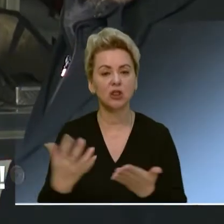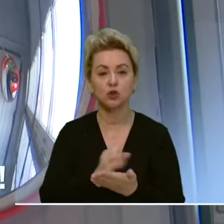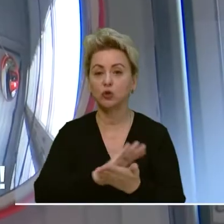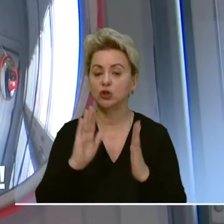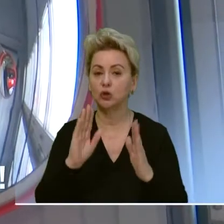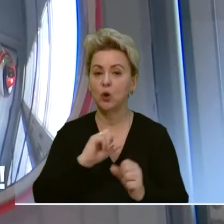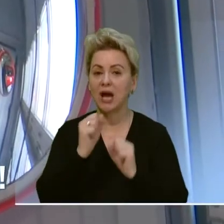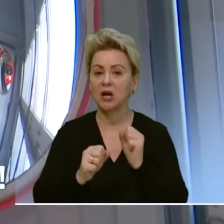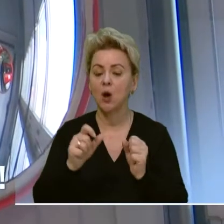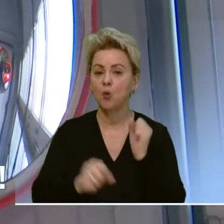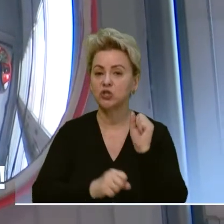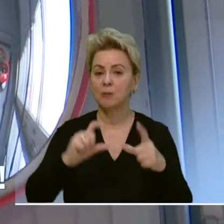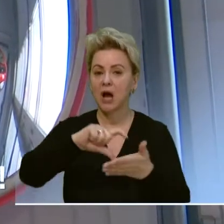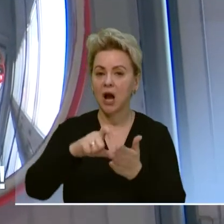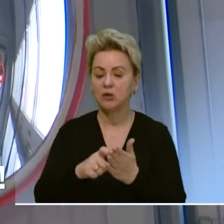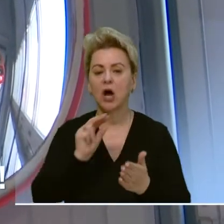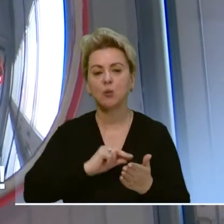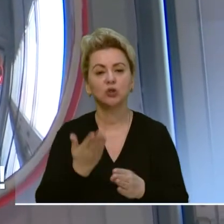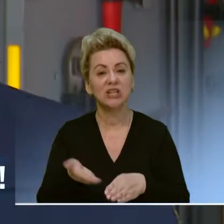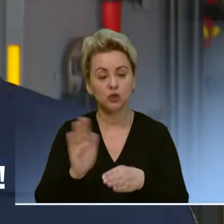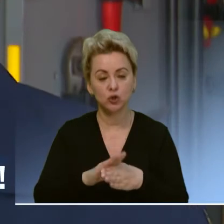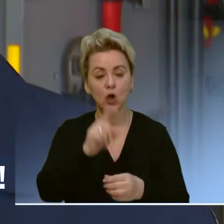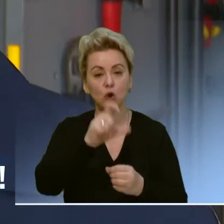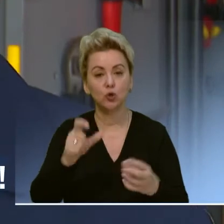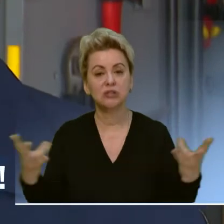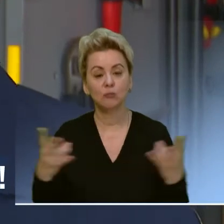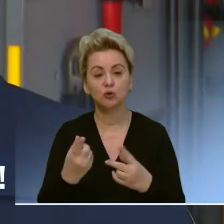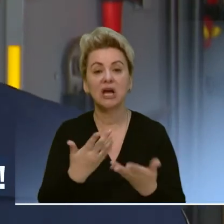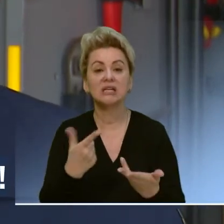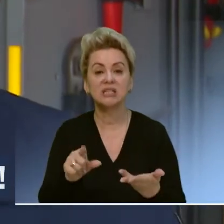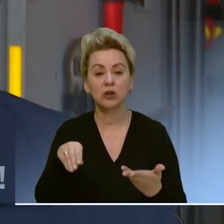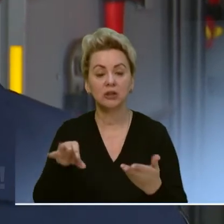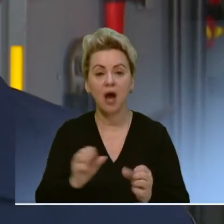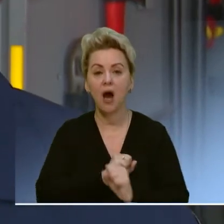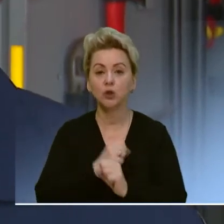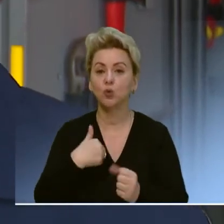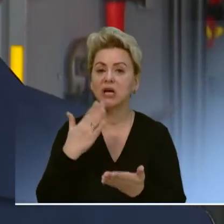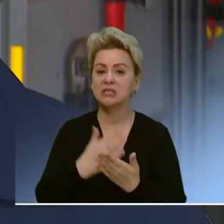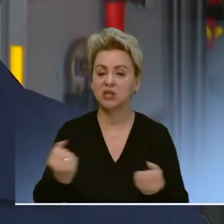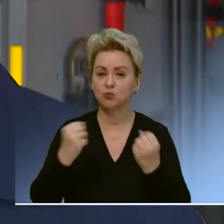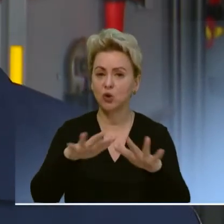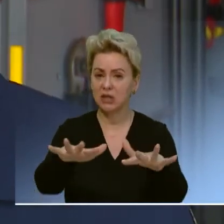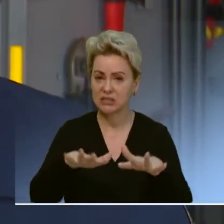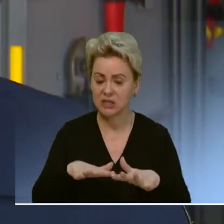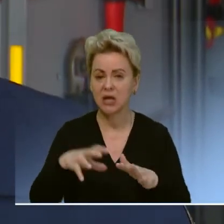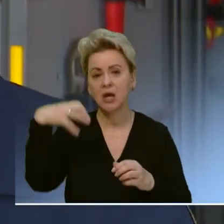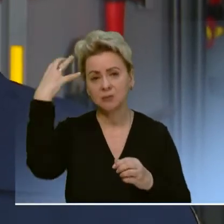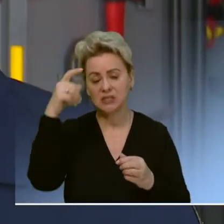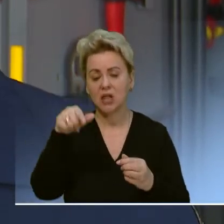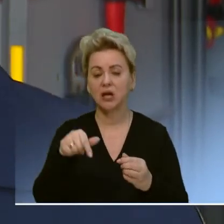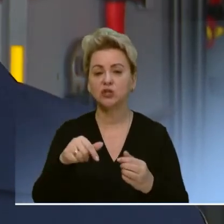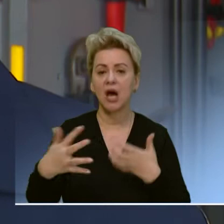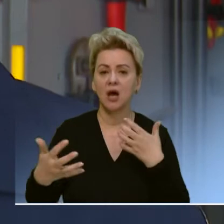только рабочим кабинетом. Работа тяжелая. Людям надо где-то отдыхать. Поэтому у нас есть и спортзал, и комната психологической